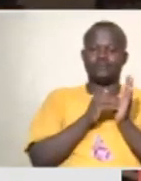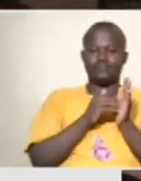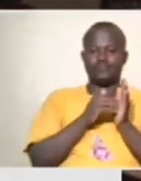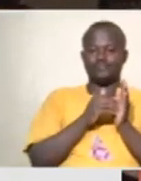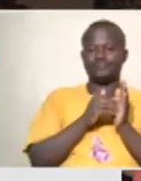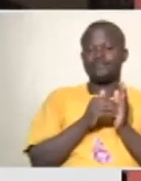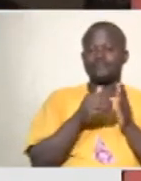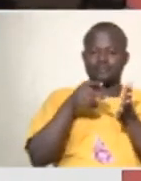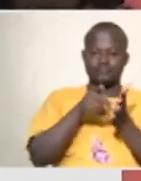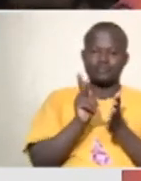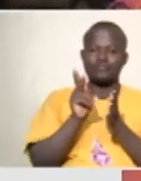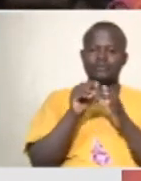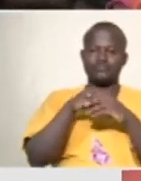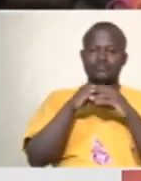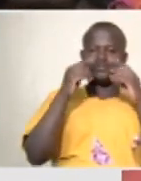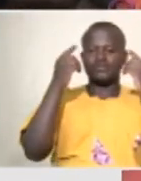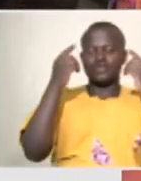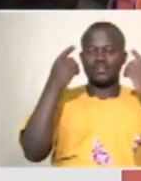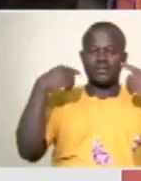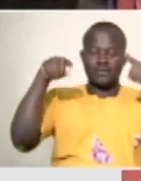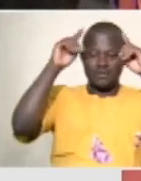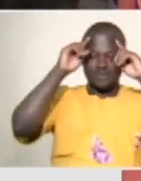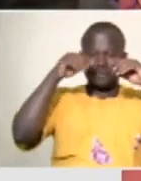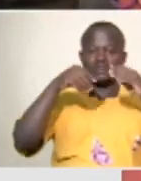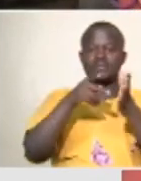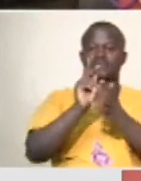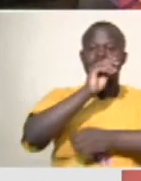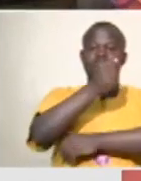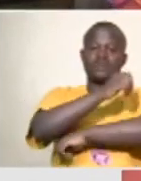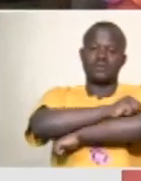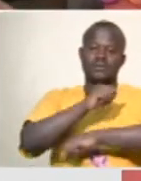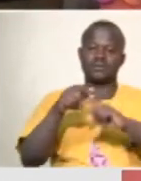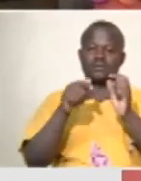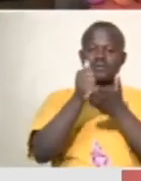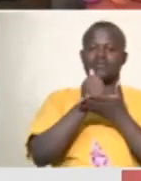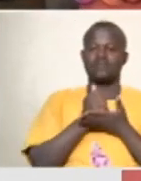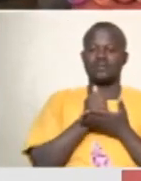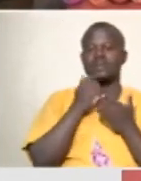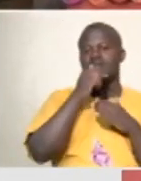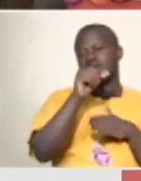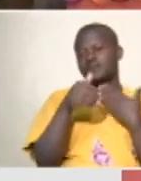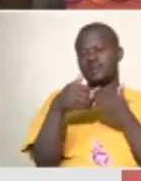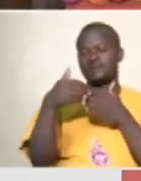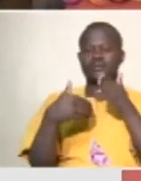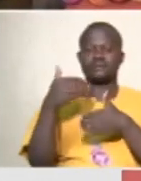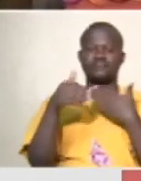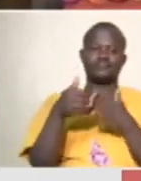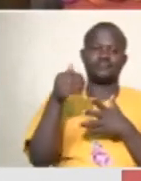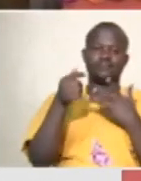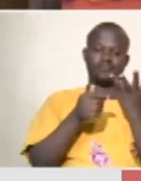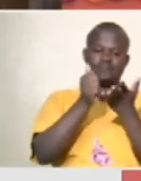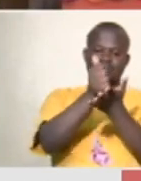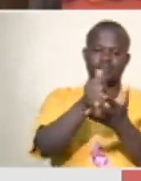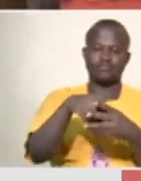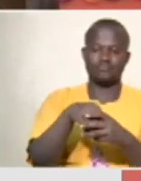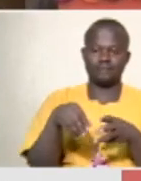byandiraho kuri kaminuza ndirihira bimfashe no kuba hari n'abandi nabo banyegera abari cyo nabamarira